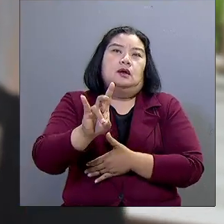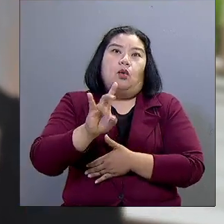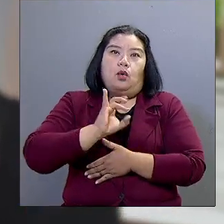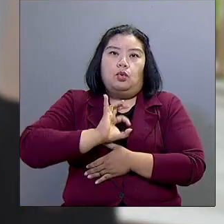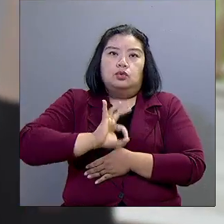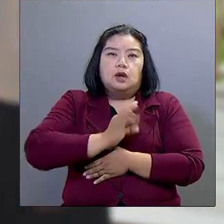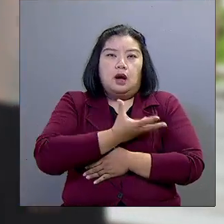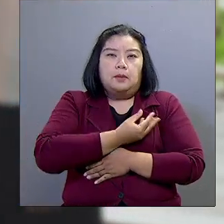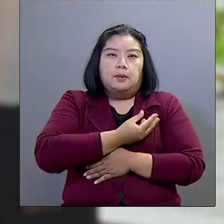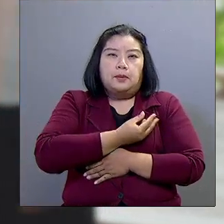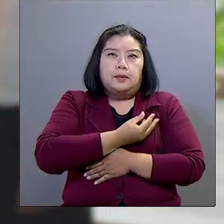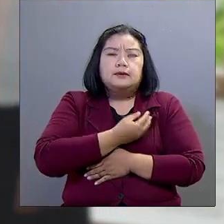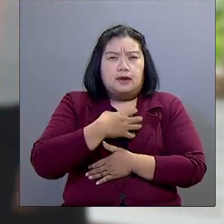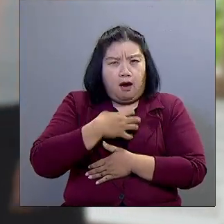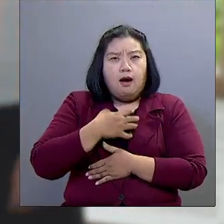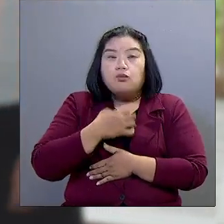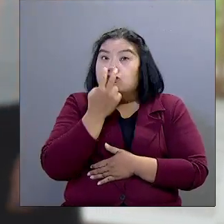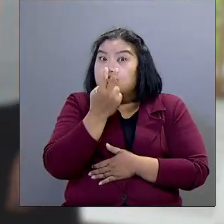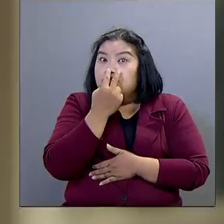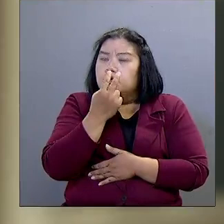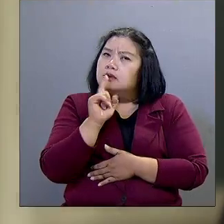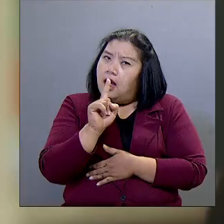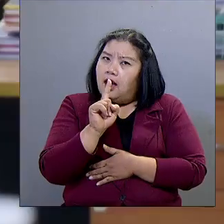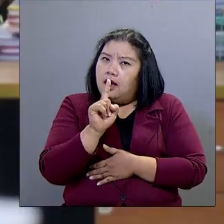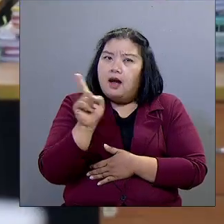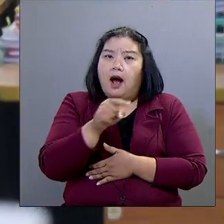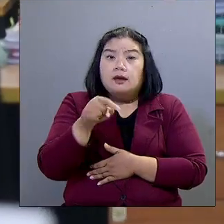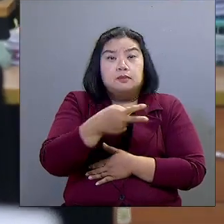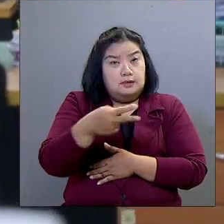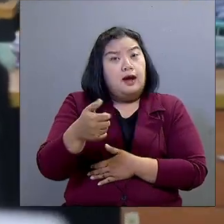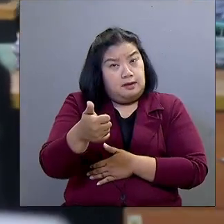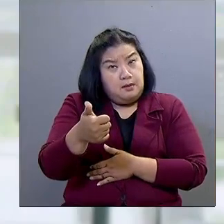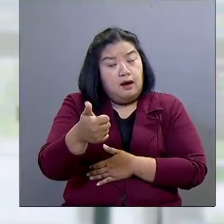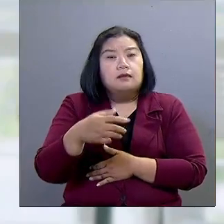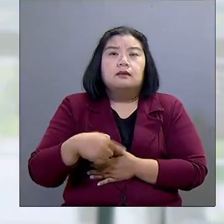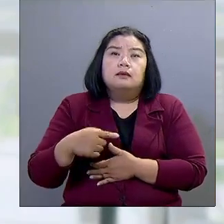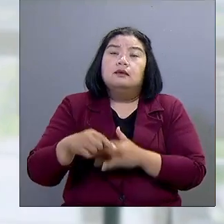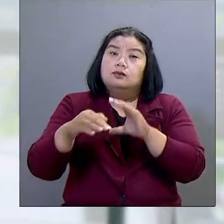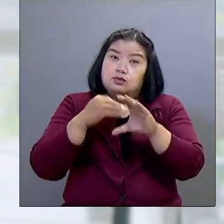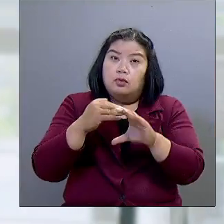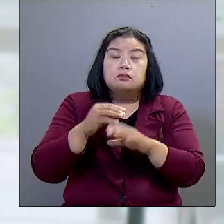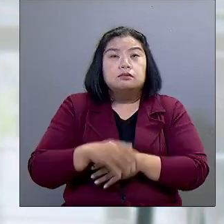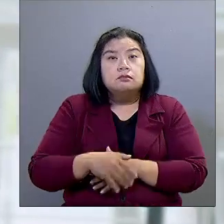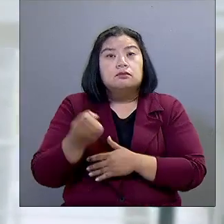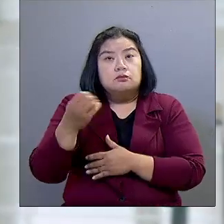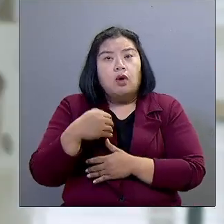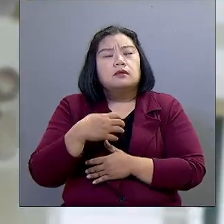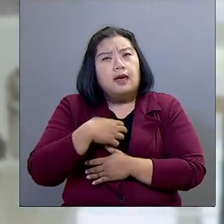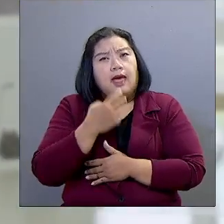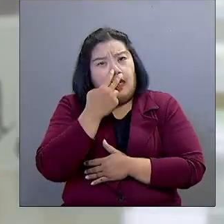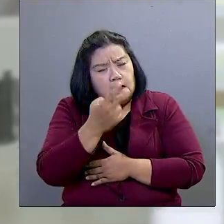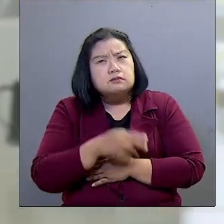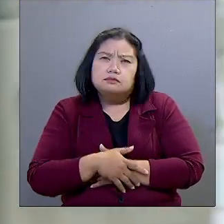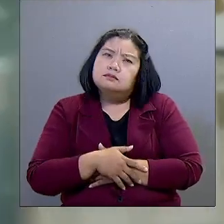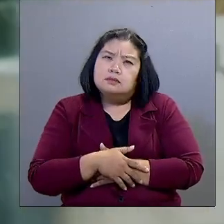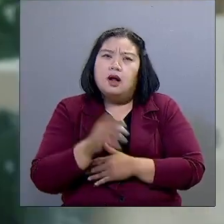แม็กอย่างน้อยก็อยากรับชมละครเป็นภาษาอังกฤษด้วยหรืออีกความคิดเห็นหนึ่งก็บอกว่าเรื่องราวในละครดูสนุก